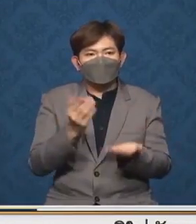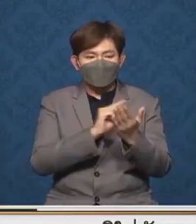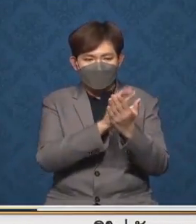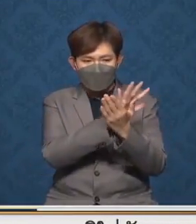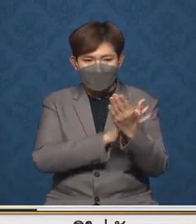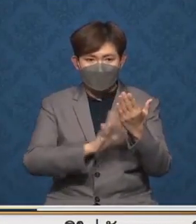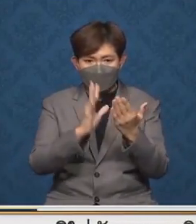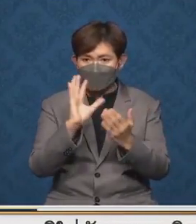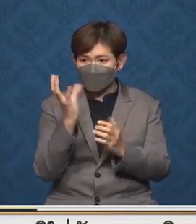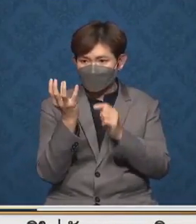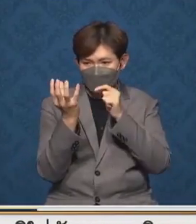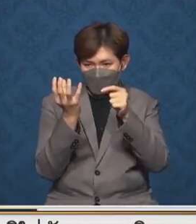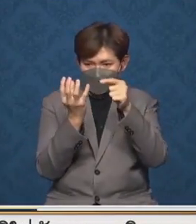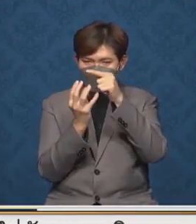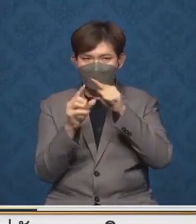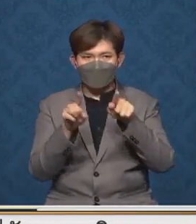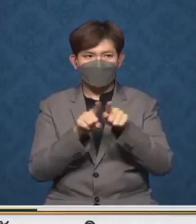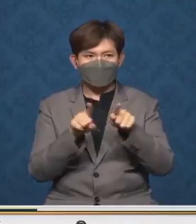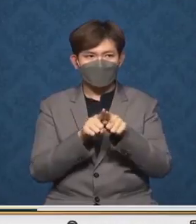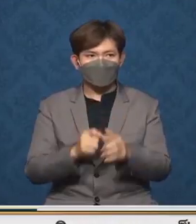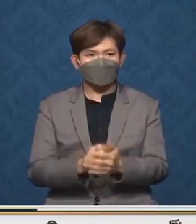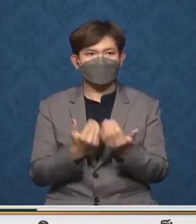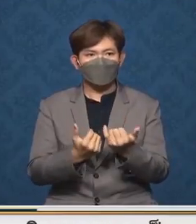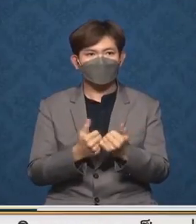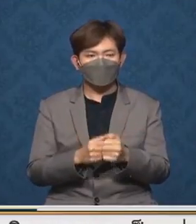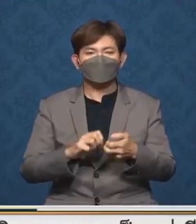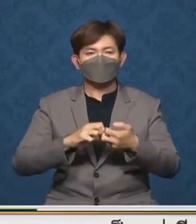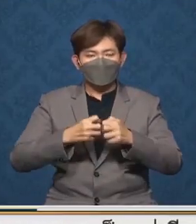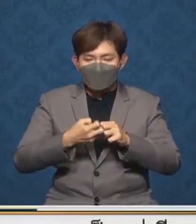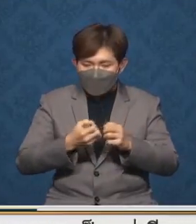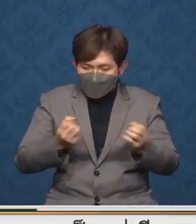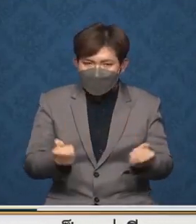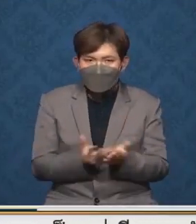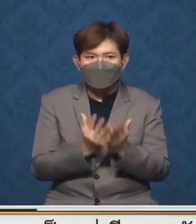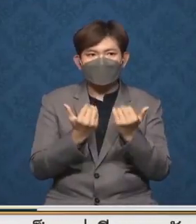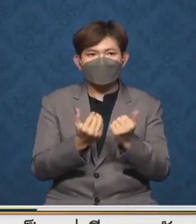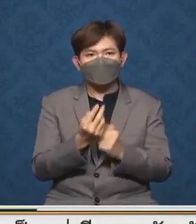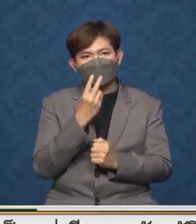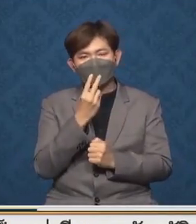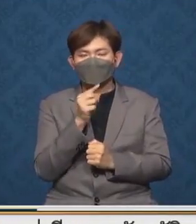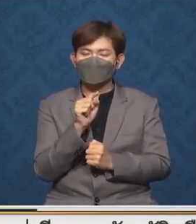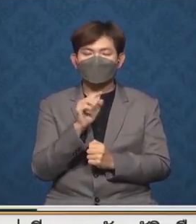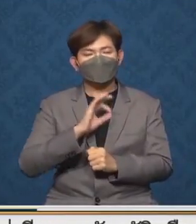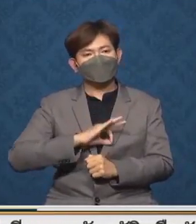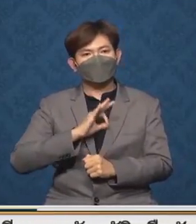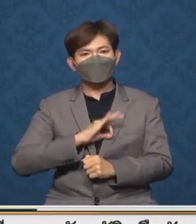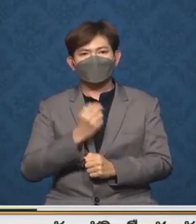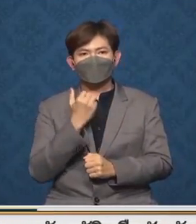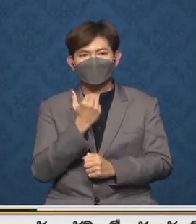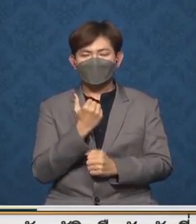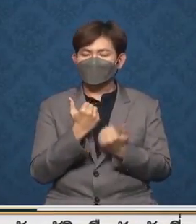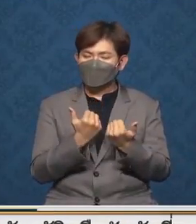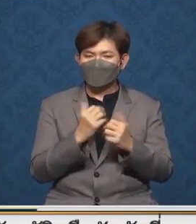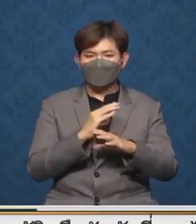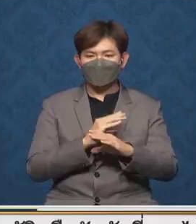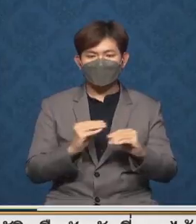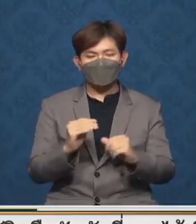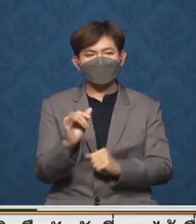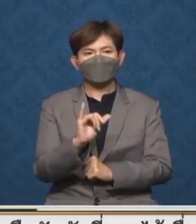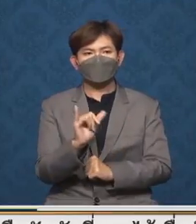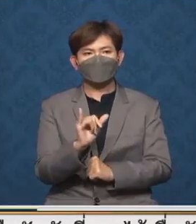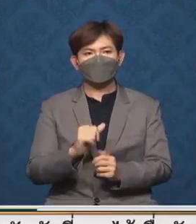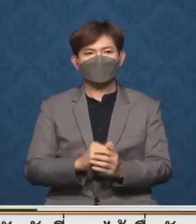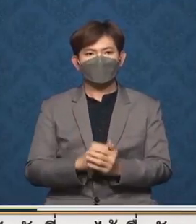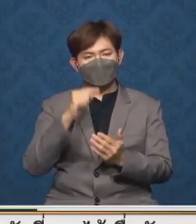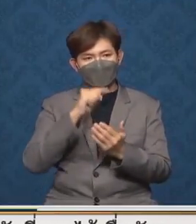ของโลกใบนี้และคลื่นนี้ก็ยังคงเป็นคลื่นลมแรงนะครับที่ยังไม่มีวี่แววเด่นชัดว่าจะสงบลงเมื่อใดประ